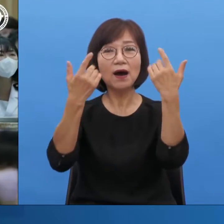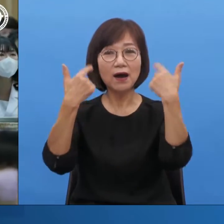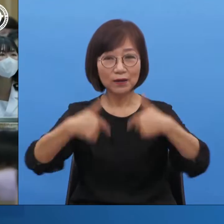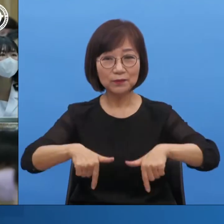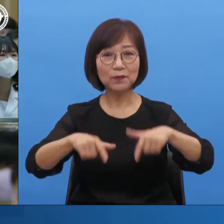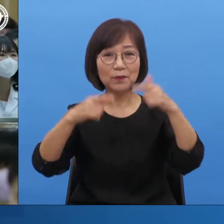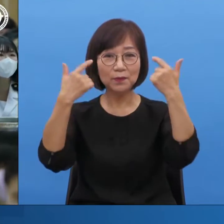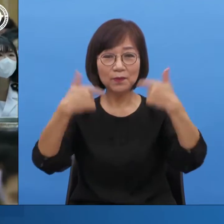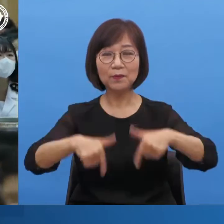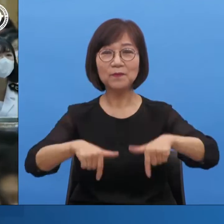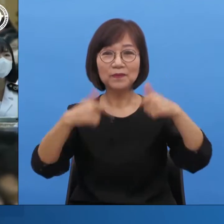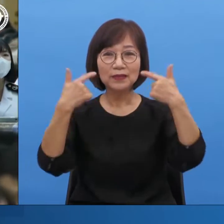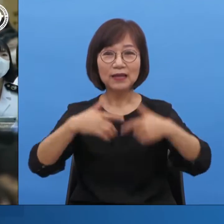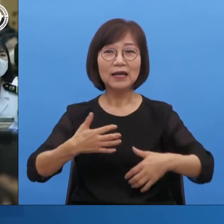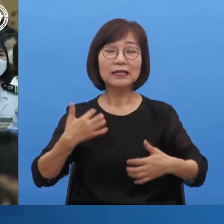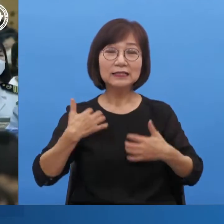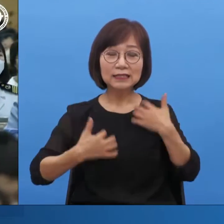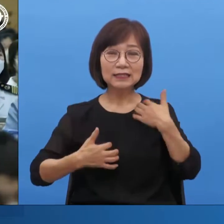기도하고